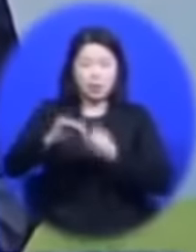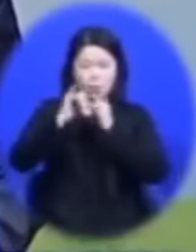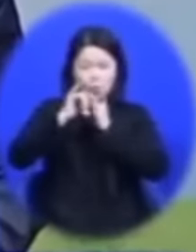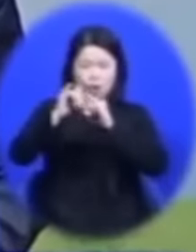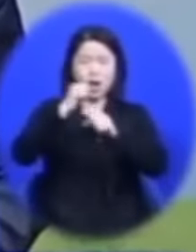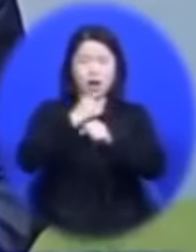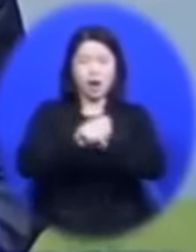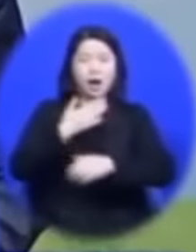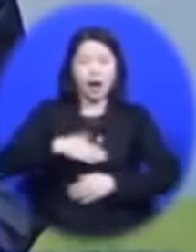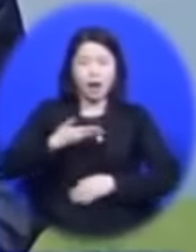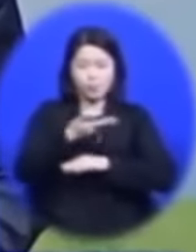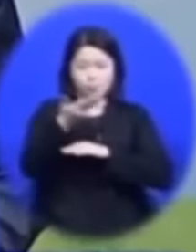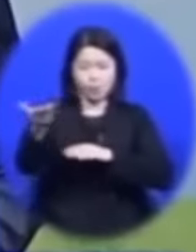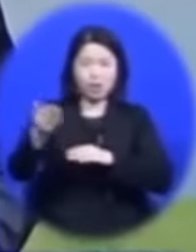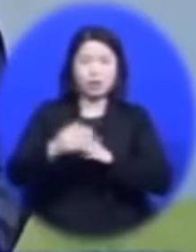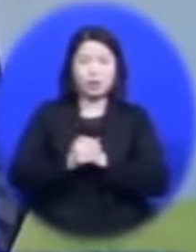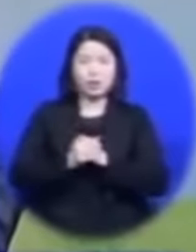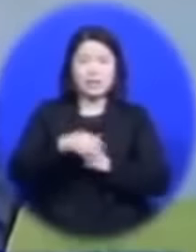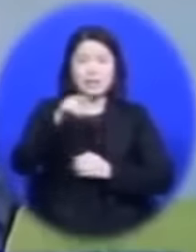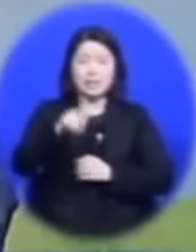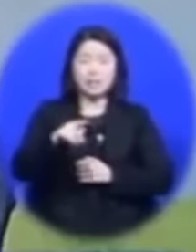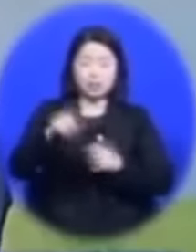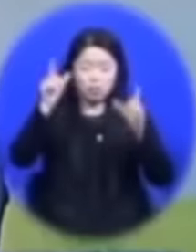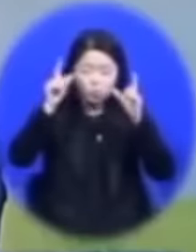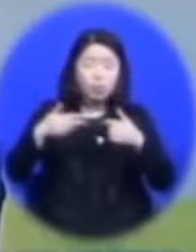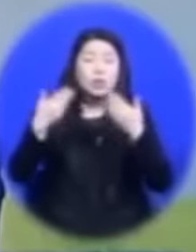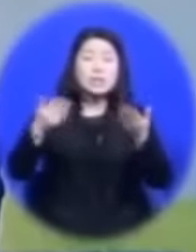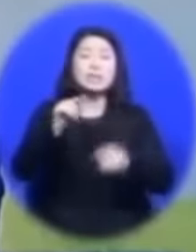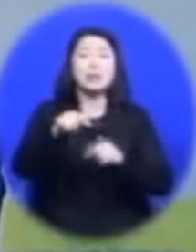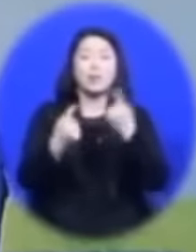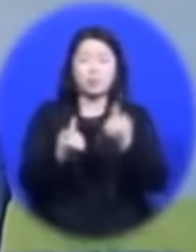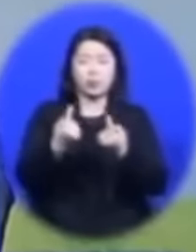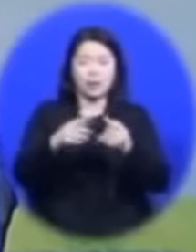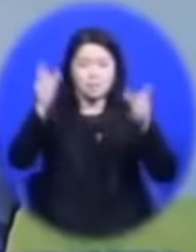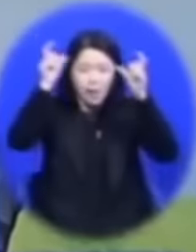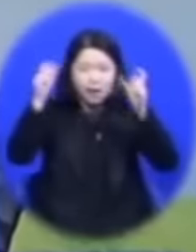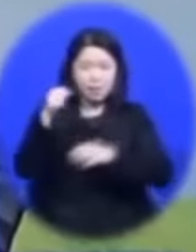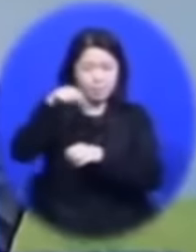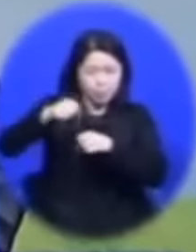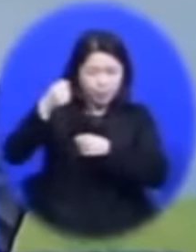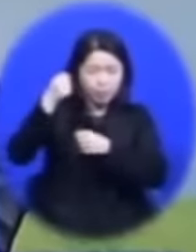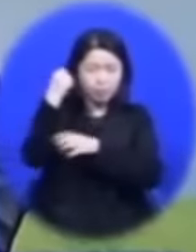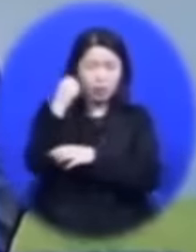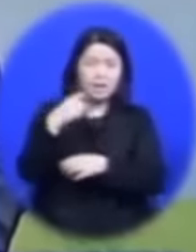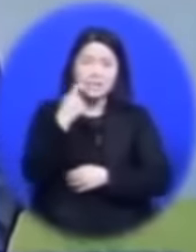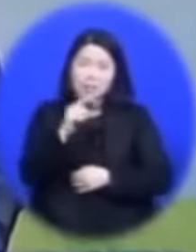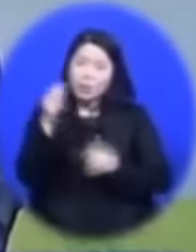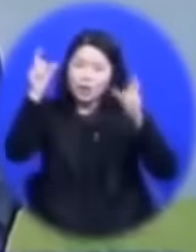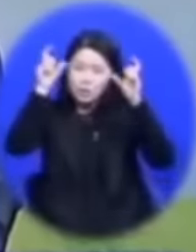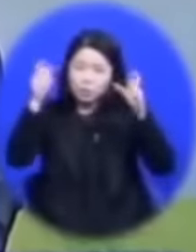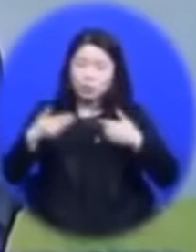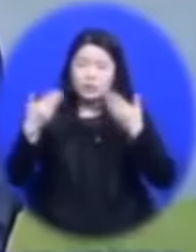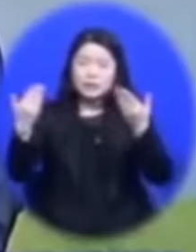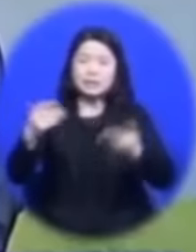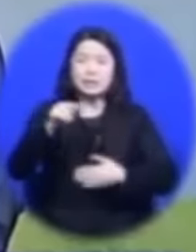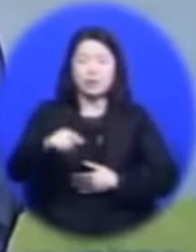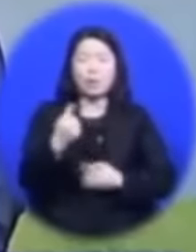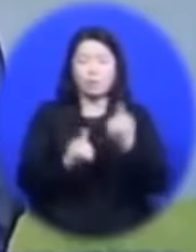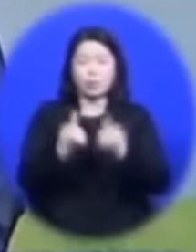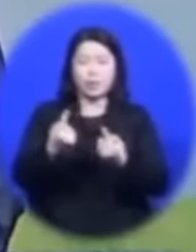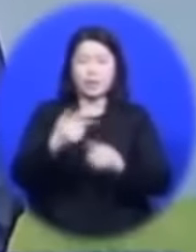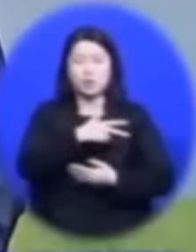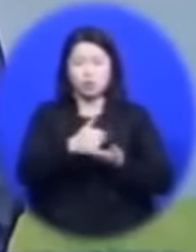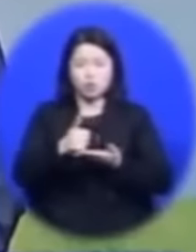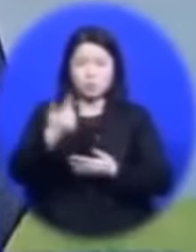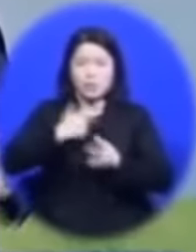위대하심을 알리련다. 이것이 소를 바치는 것보다 뿔 달리고 굽 달린 황소를 바치는 것보다 주님을 더 기쁘게